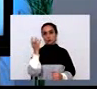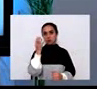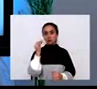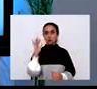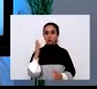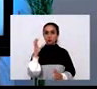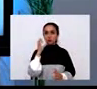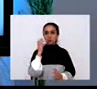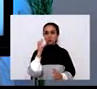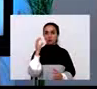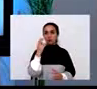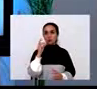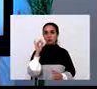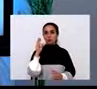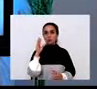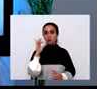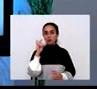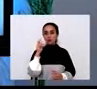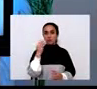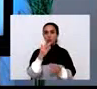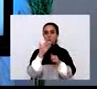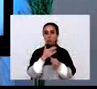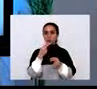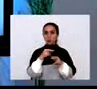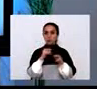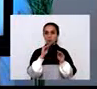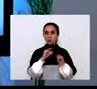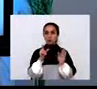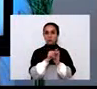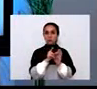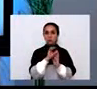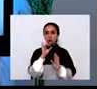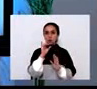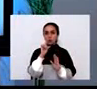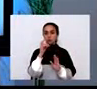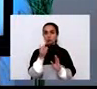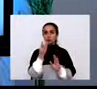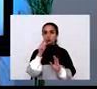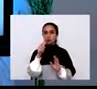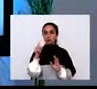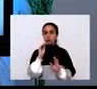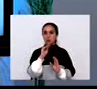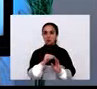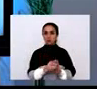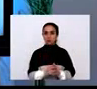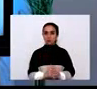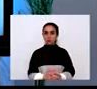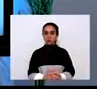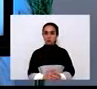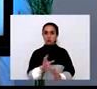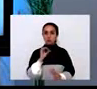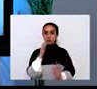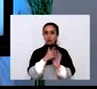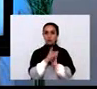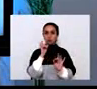то серебряным веером падают во враг ко мне. Вот он, парный союз. Сколько запятых поставите? Сквозь